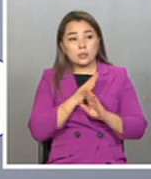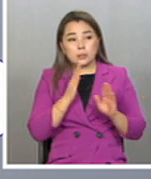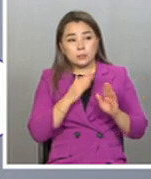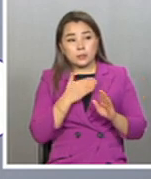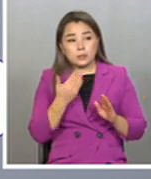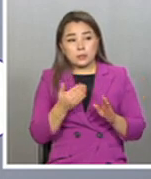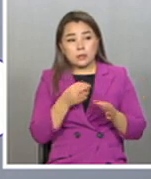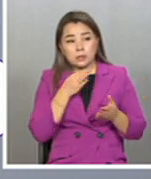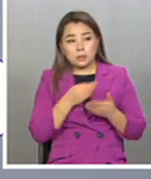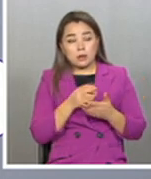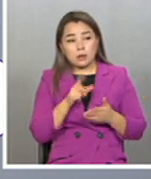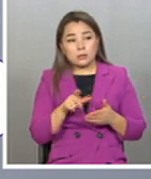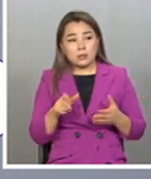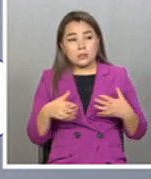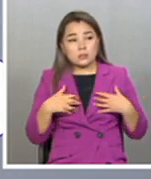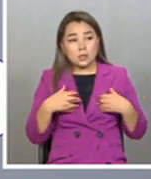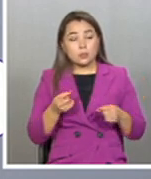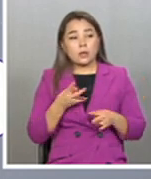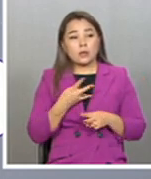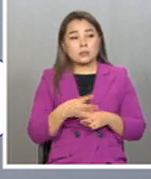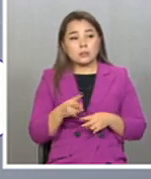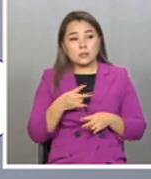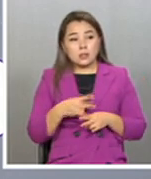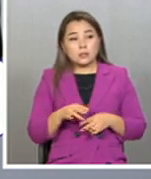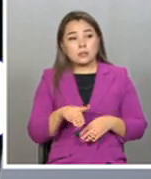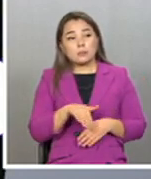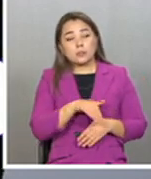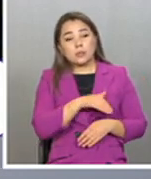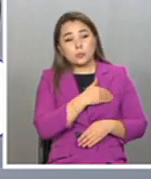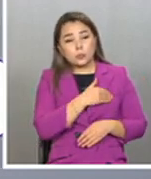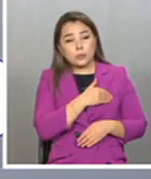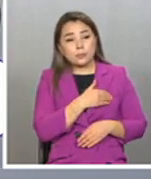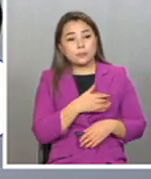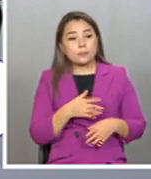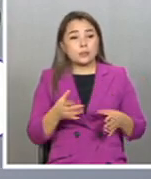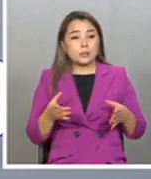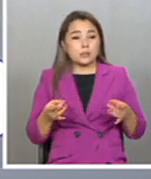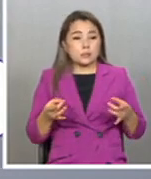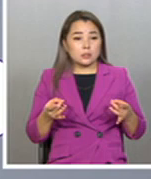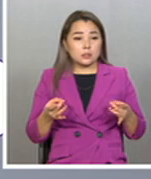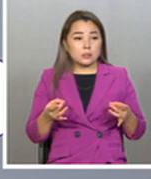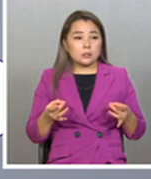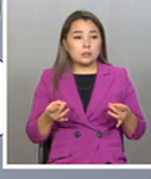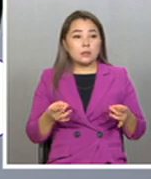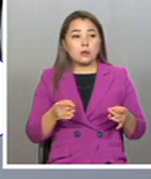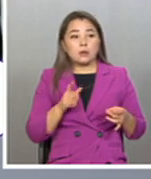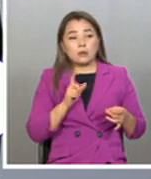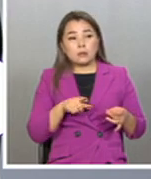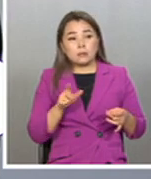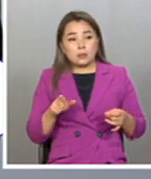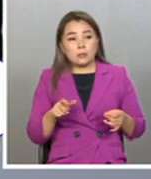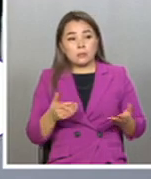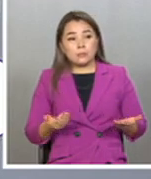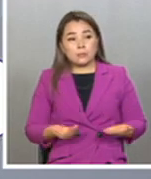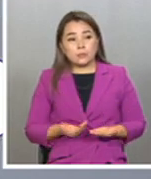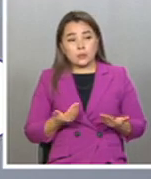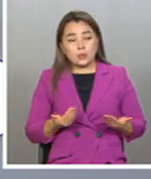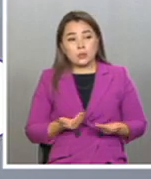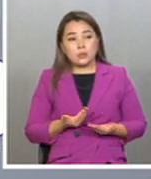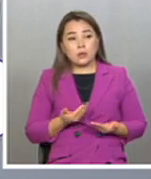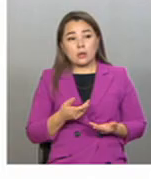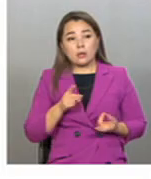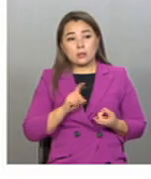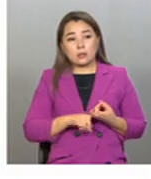Климат адам денсаулығына әсері, температура, ылғалдылық, климаттың адамдардың тіршілік әрекетіне ықпалы,